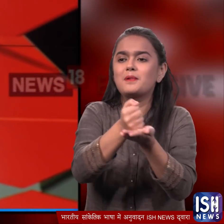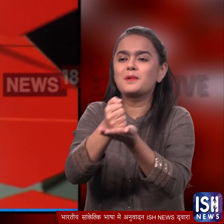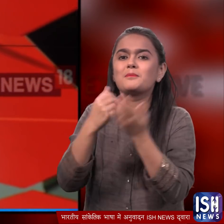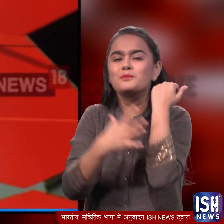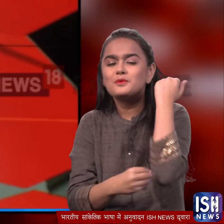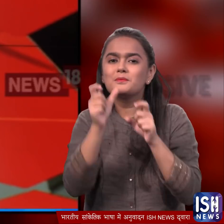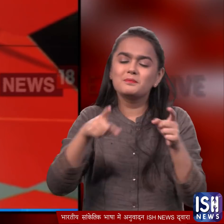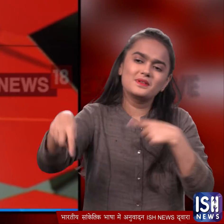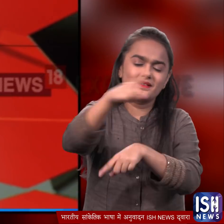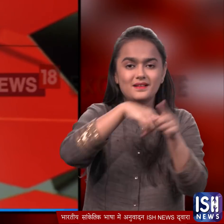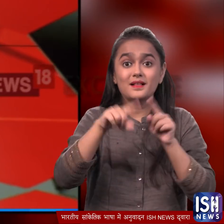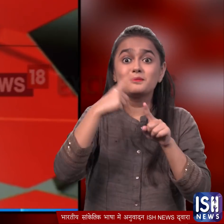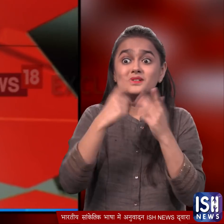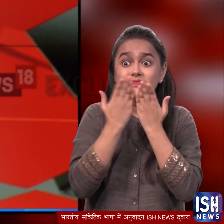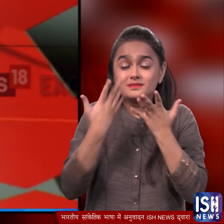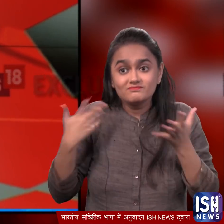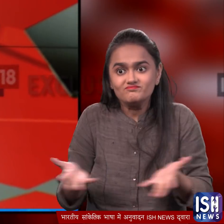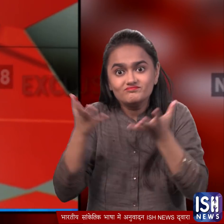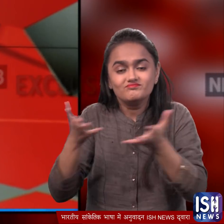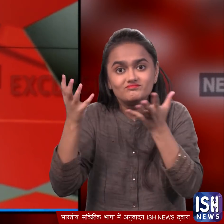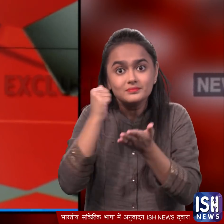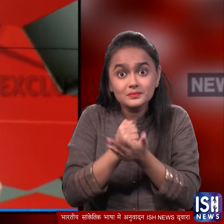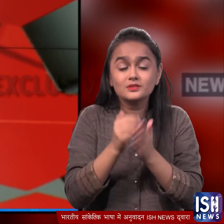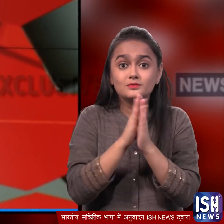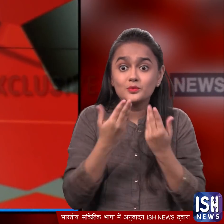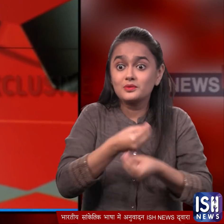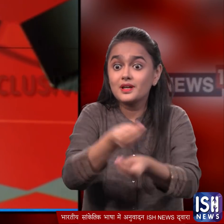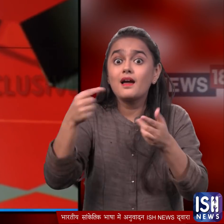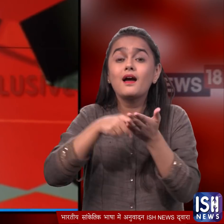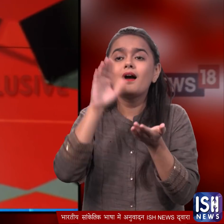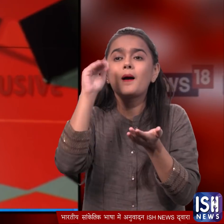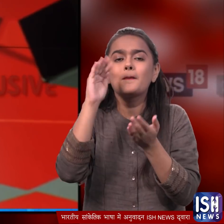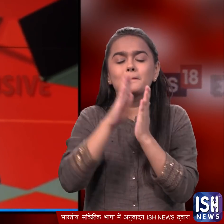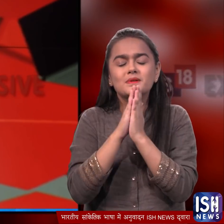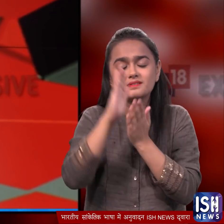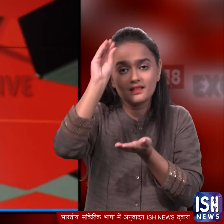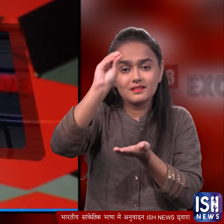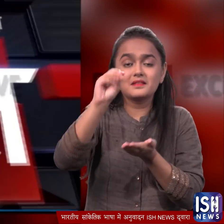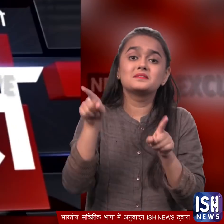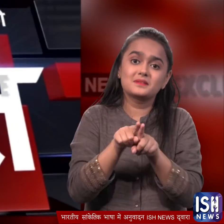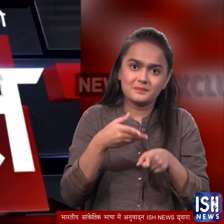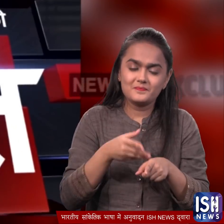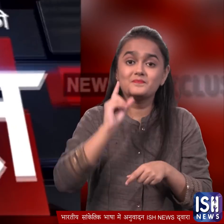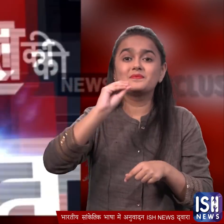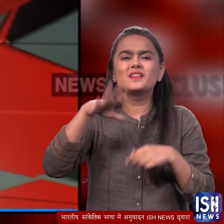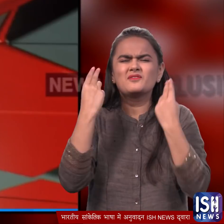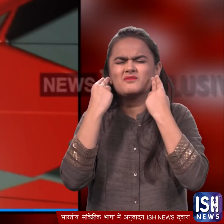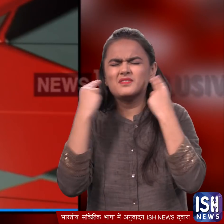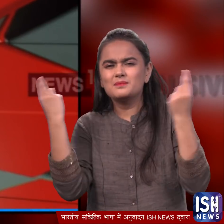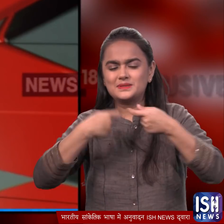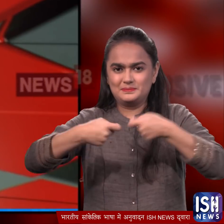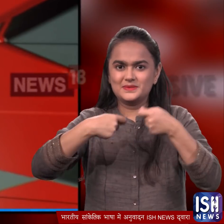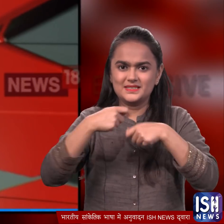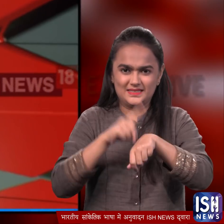जारी है, जिसके लिए गोरेगांव के गणपति पंडाल में बच्चों को पढ़ाई लिखाई का सामान प्रसाद में बांटा जा रहा है। मशहूर